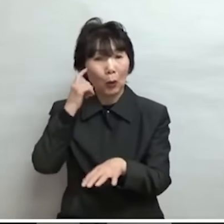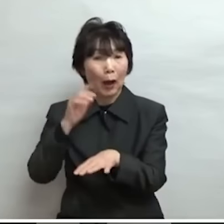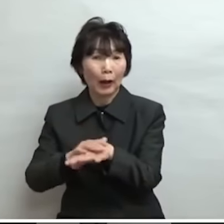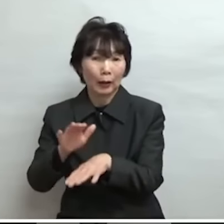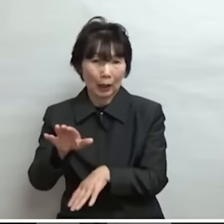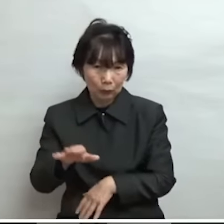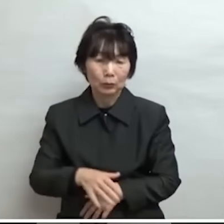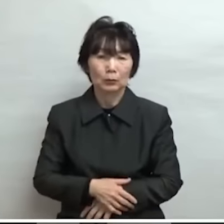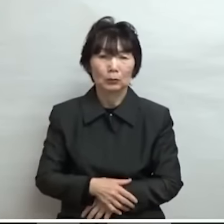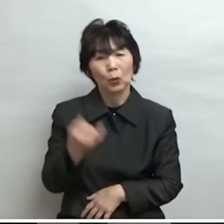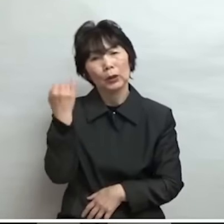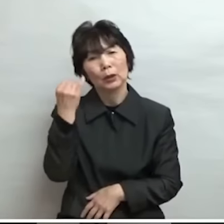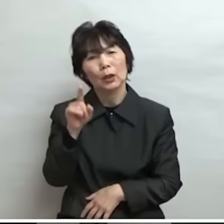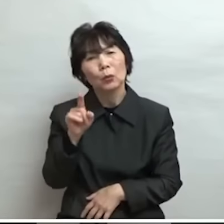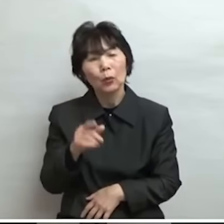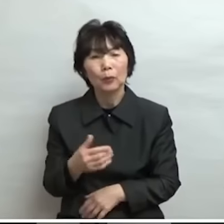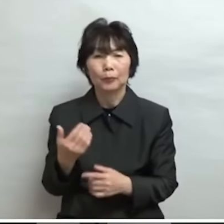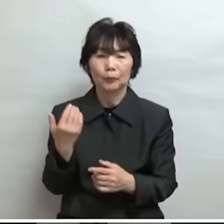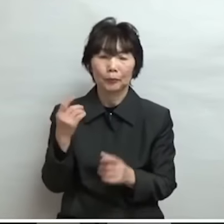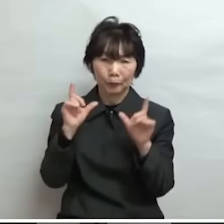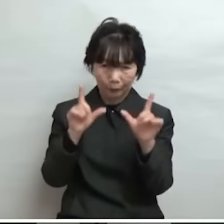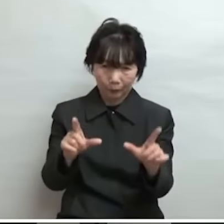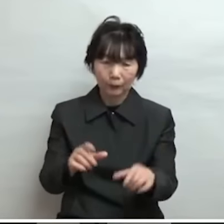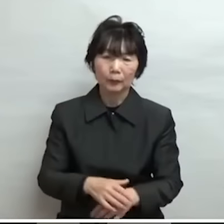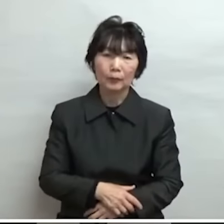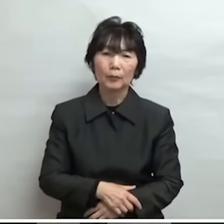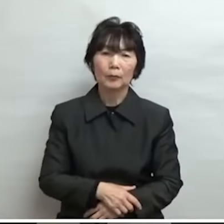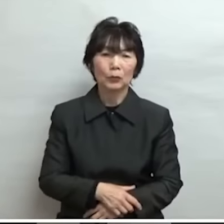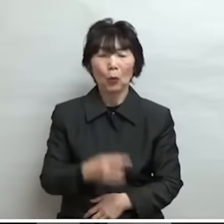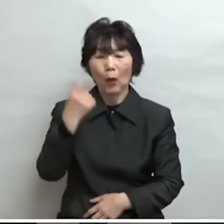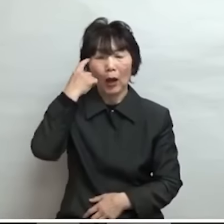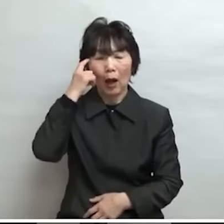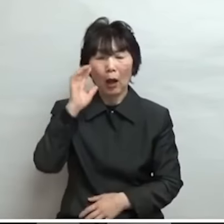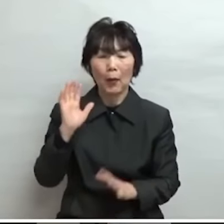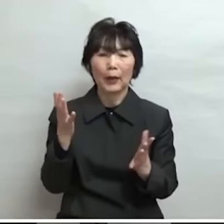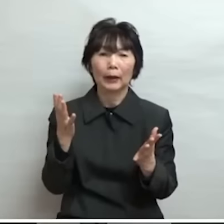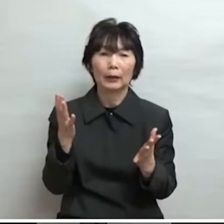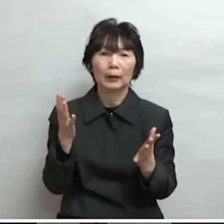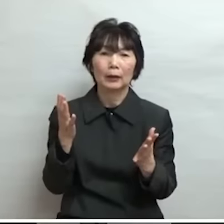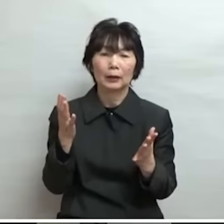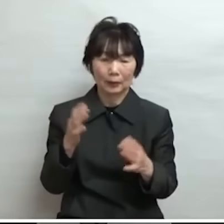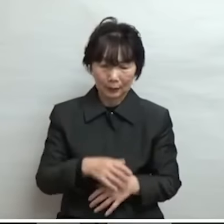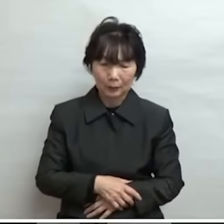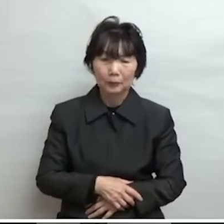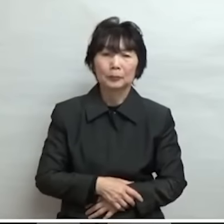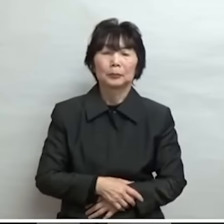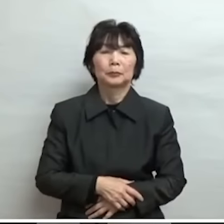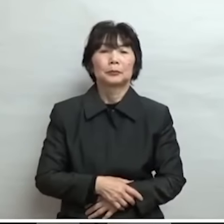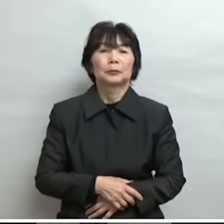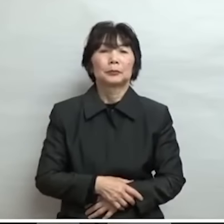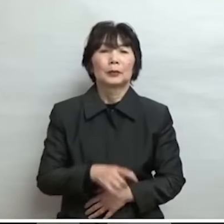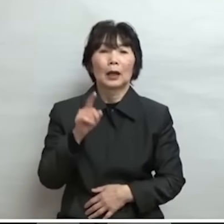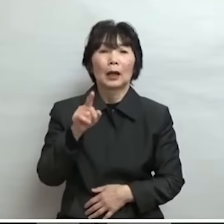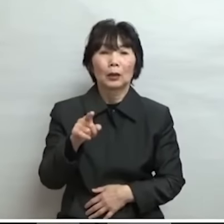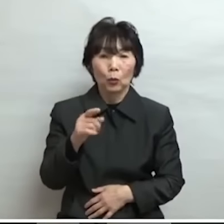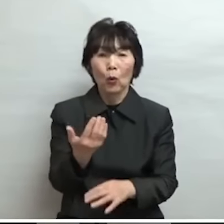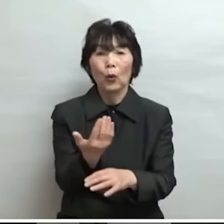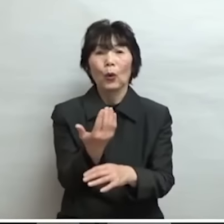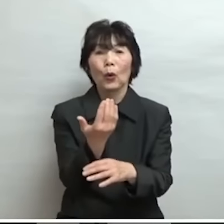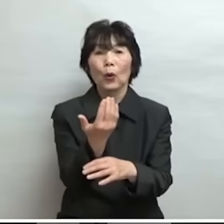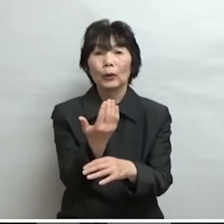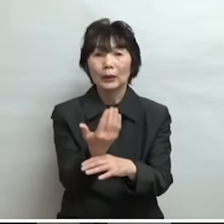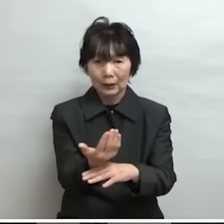意見については知事どう。 私はそういう考えは持っていません。もう一回言いますが、うん、日をそのなん